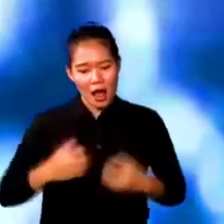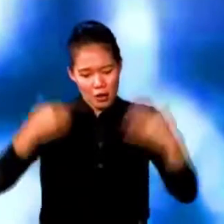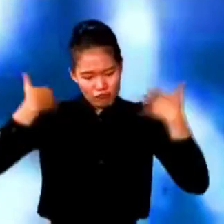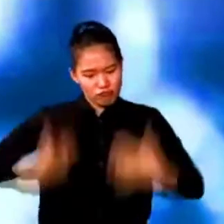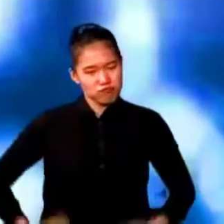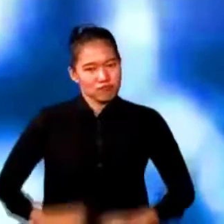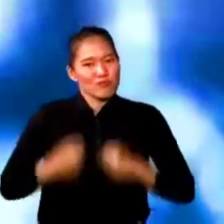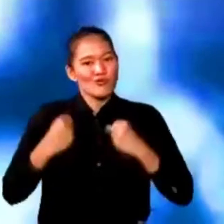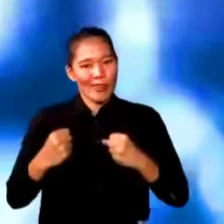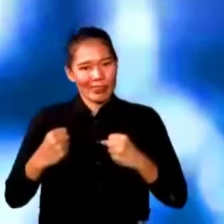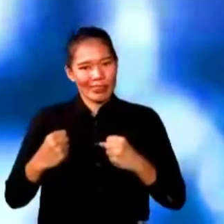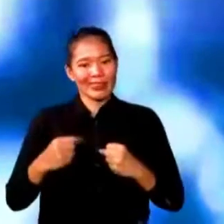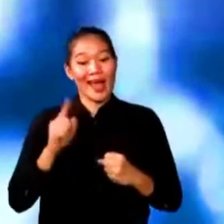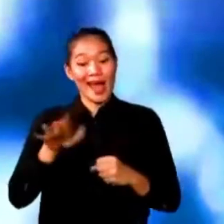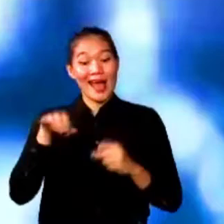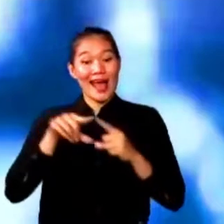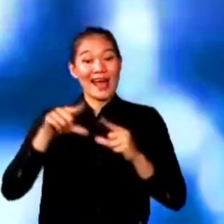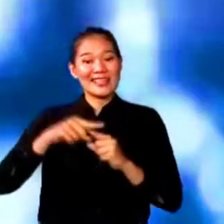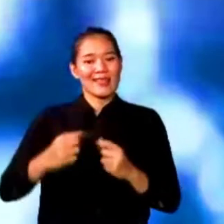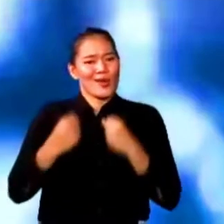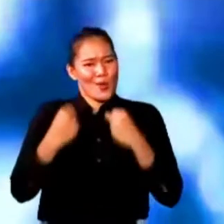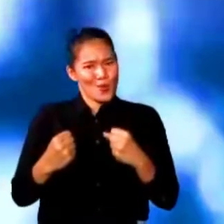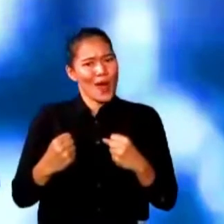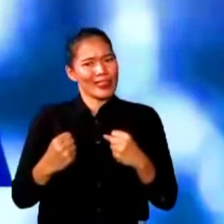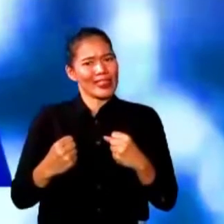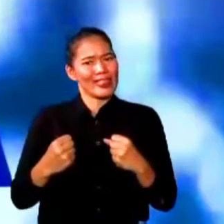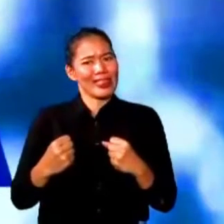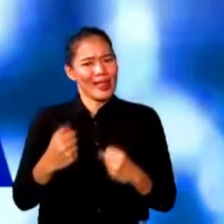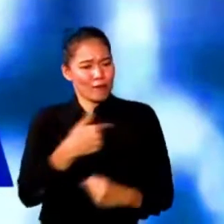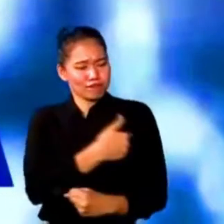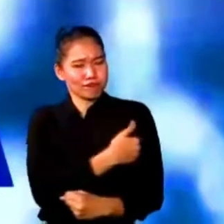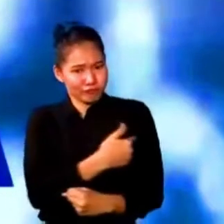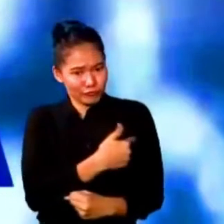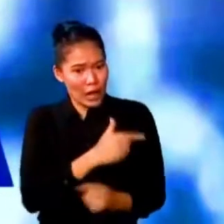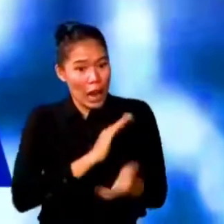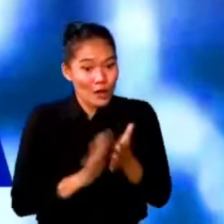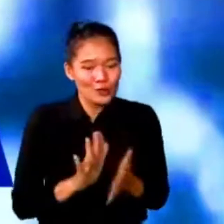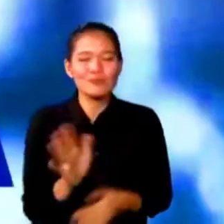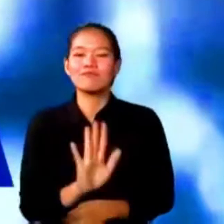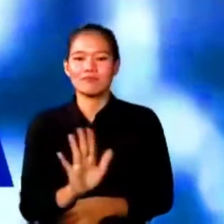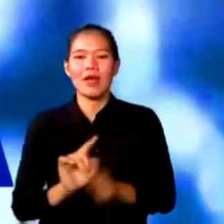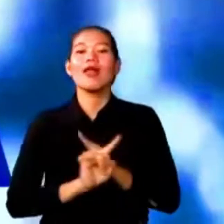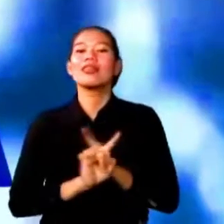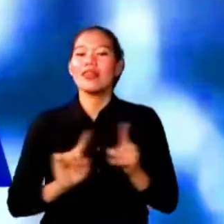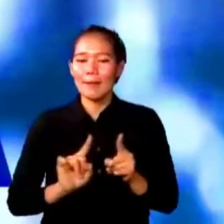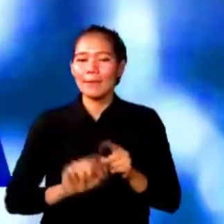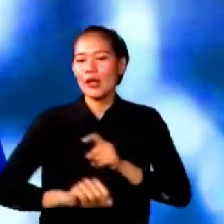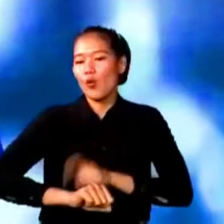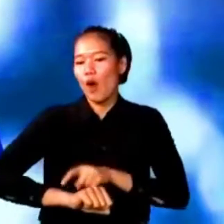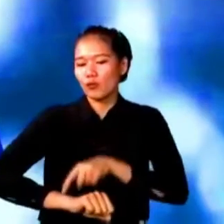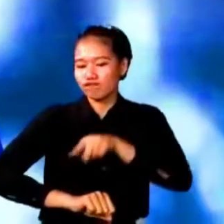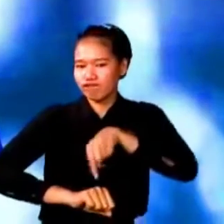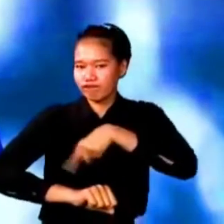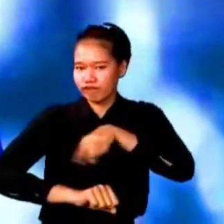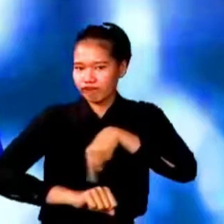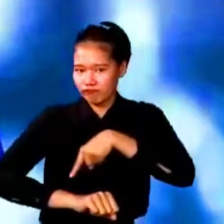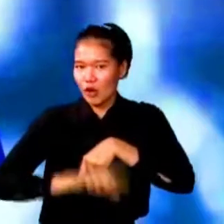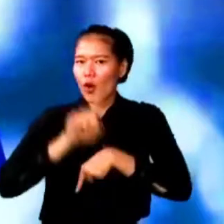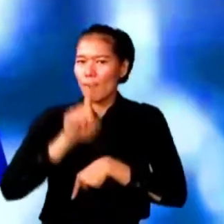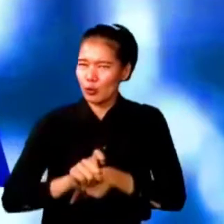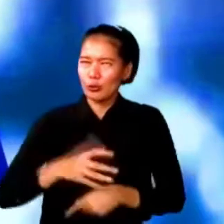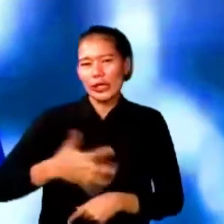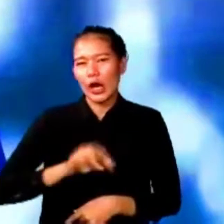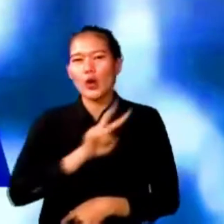kekebalan Nasa kekebalan yang dibuat oleh vaksin itu tidak langsung tetapi membutuh waktu membutuhkan waktu